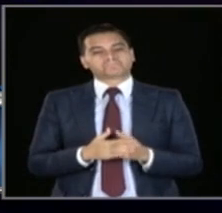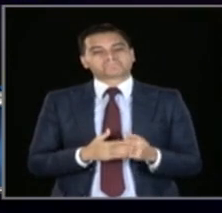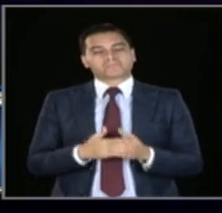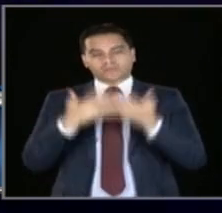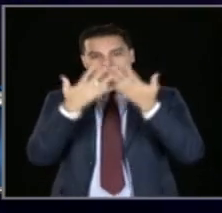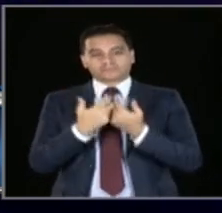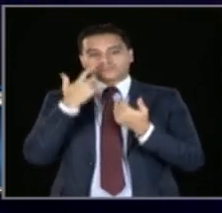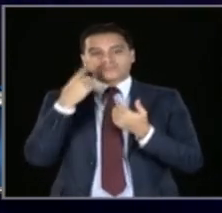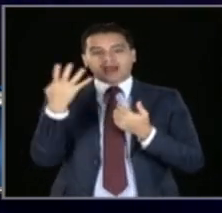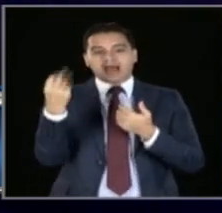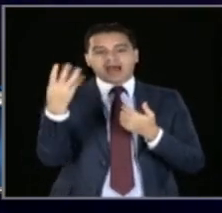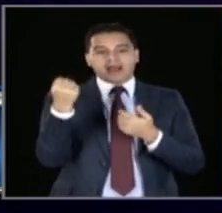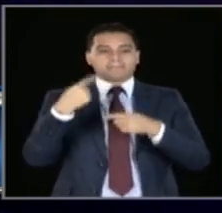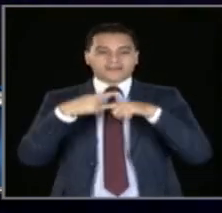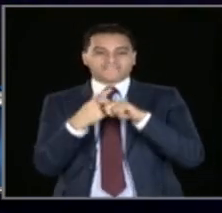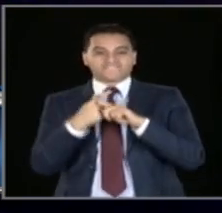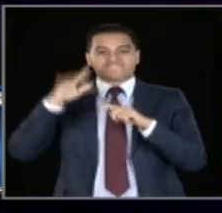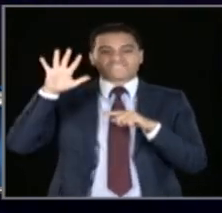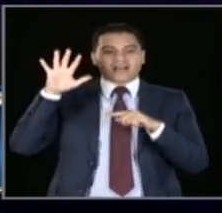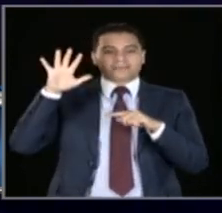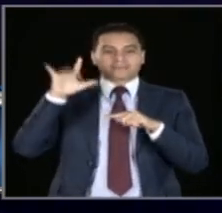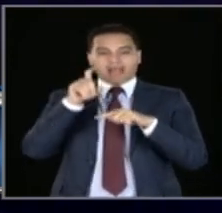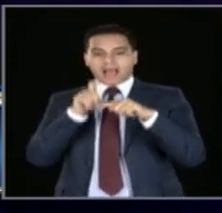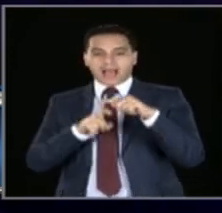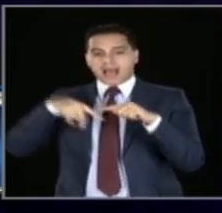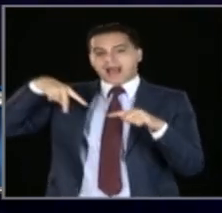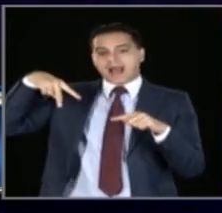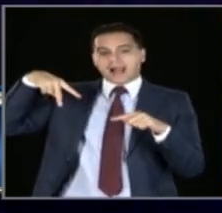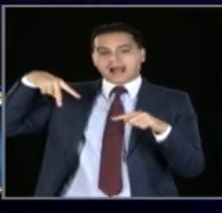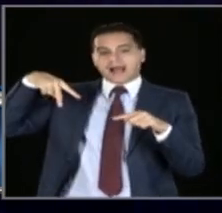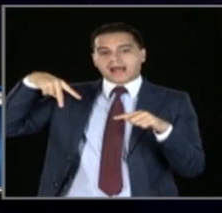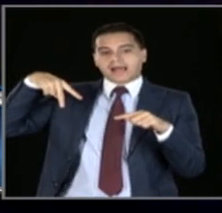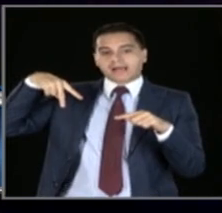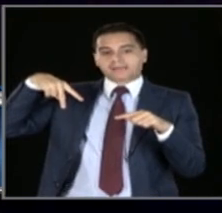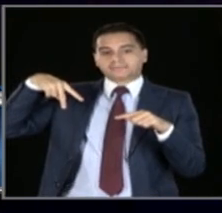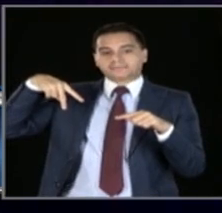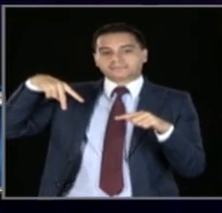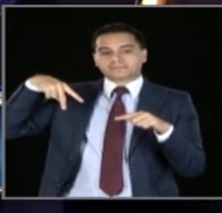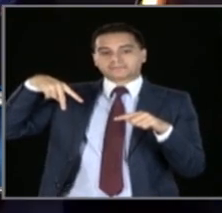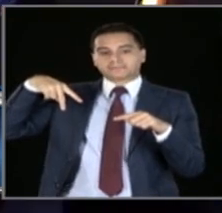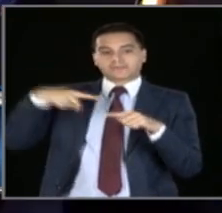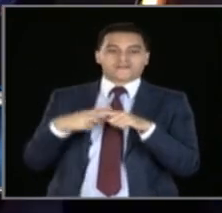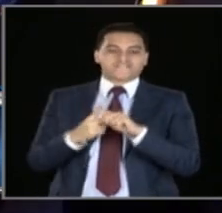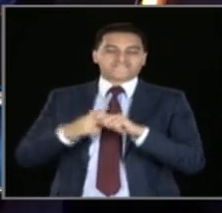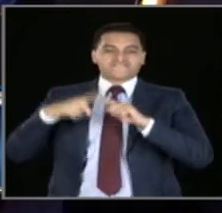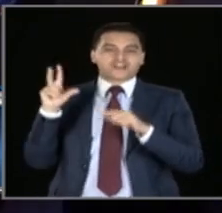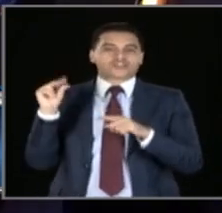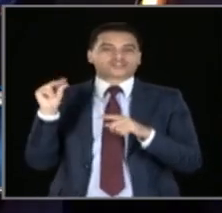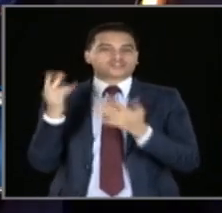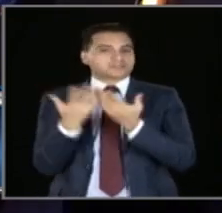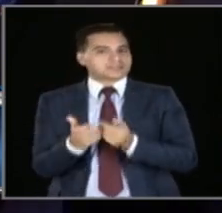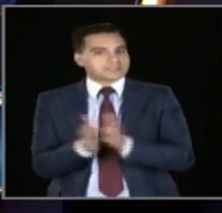حلم المساله الاتيه 40 في خمسه على تمانيه